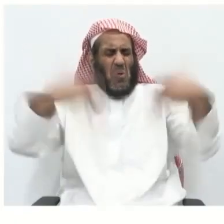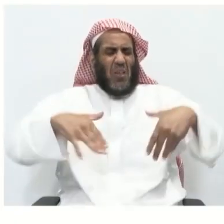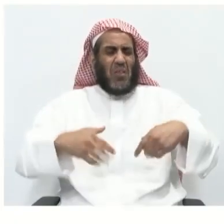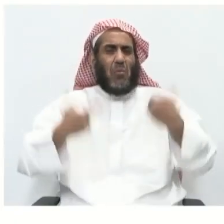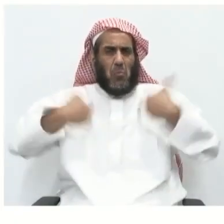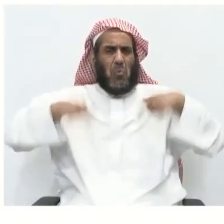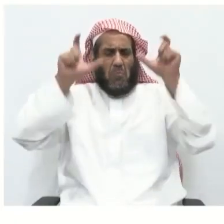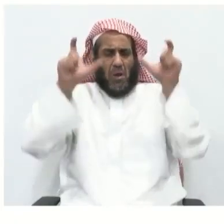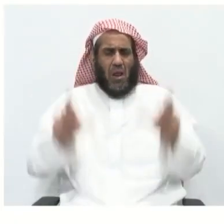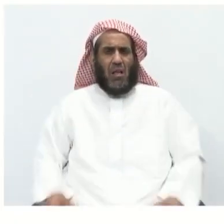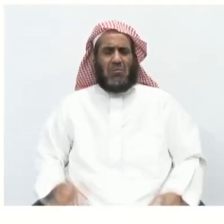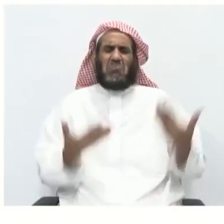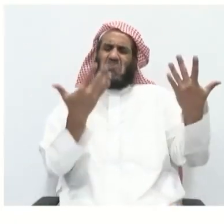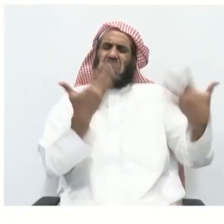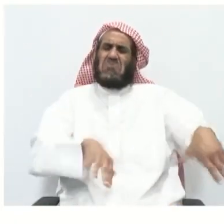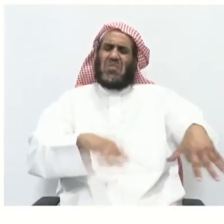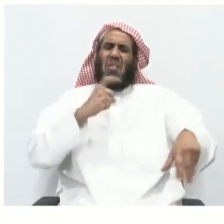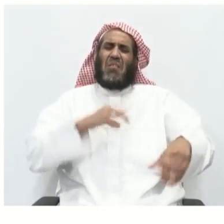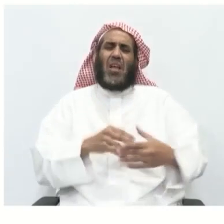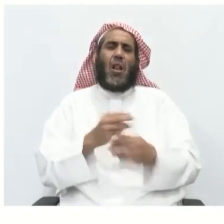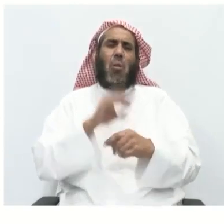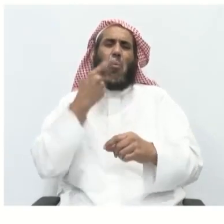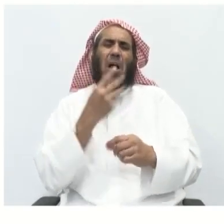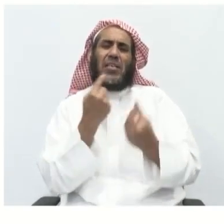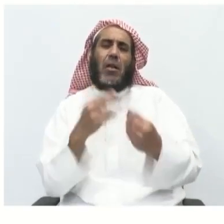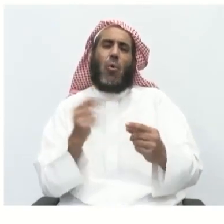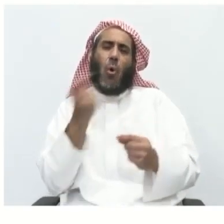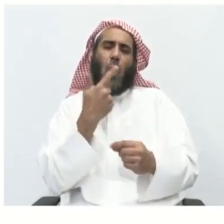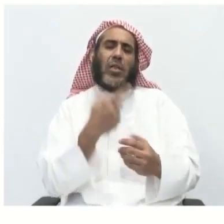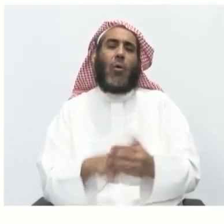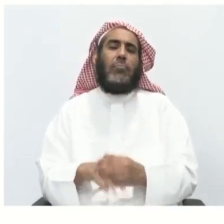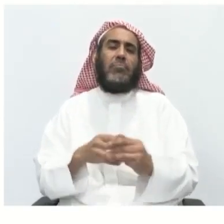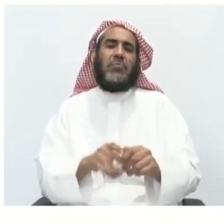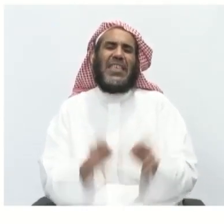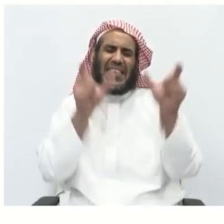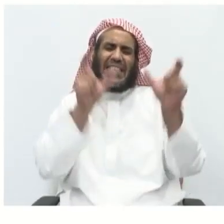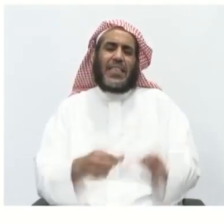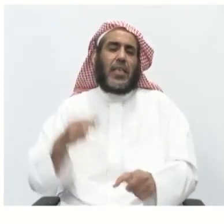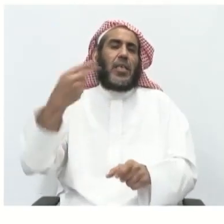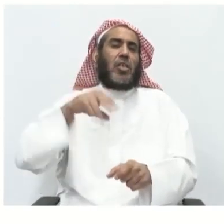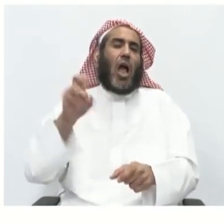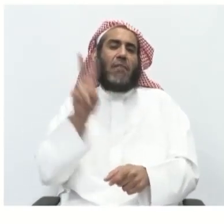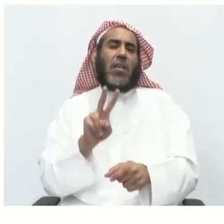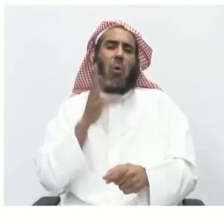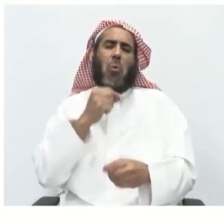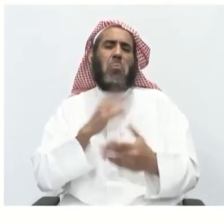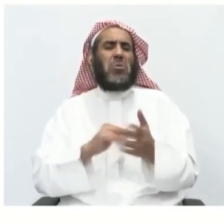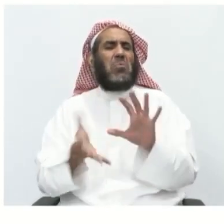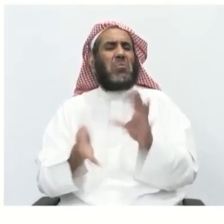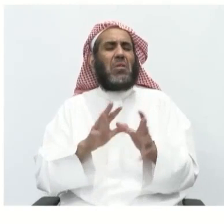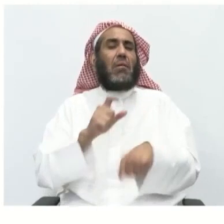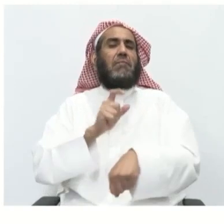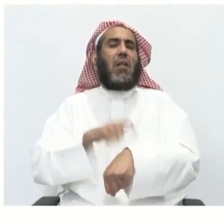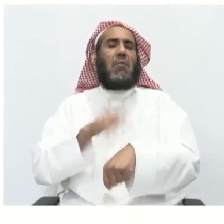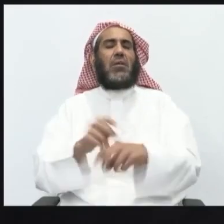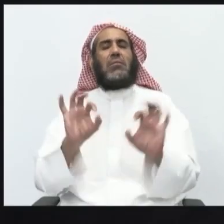الانسان على الا تقل عن واحده لكل دواء ضد اتش اي في وهو غير محتمل الحدود في الوقت